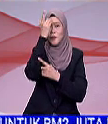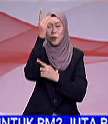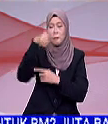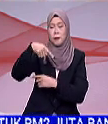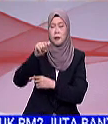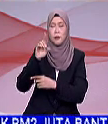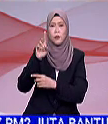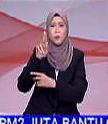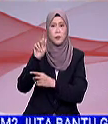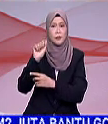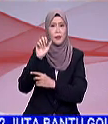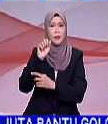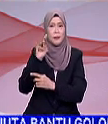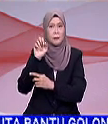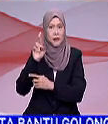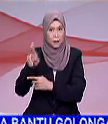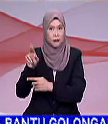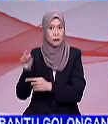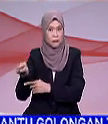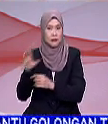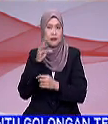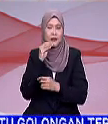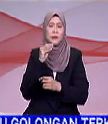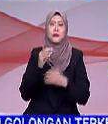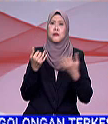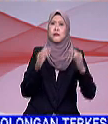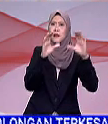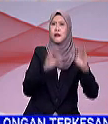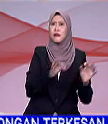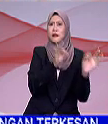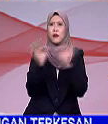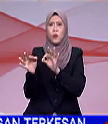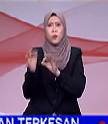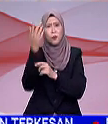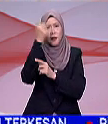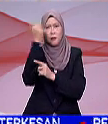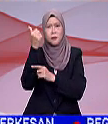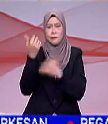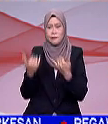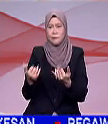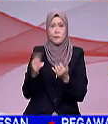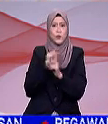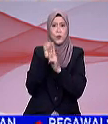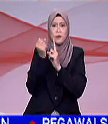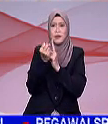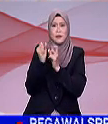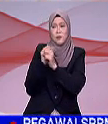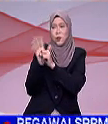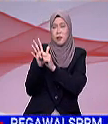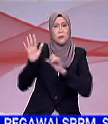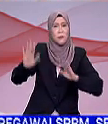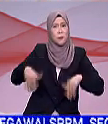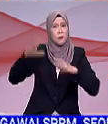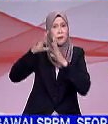Amar Datuk Sikh Mahmud Naim memaklumkan pendekatan itu diambil memandangkan keadaan semasa negara yang masih belum stabil